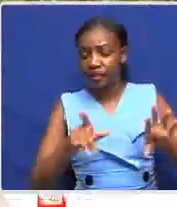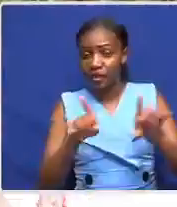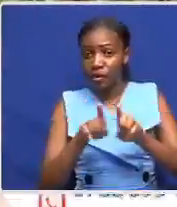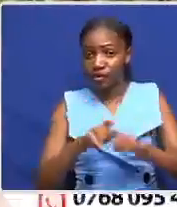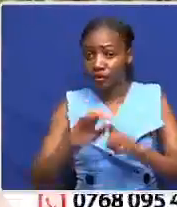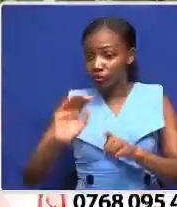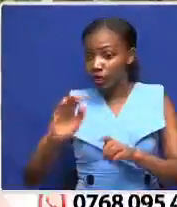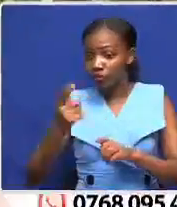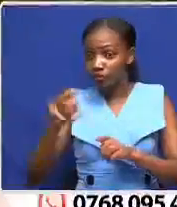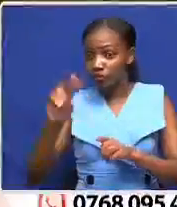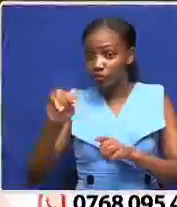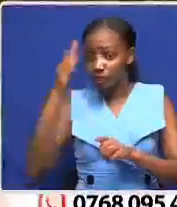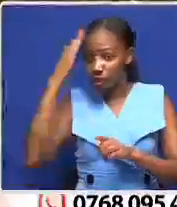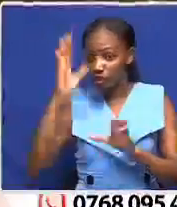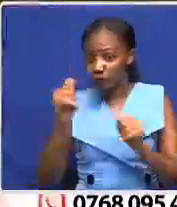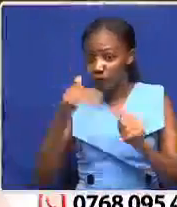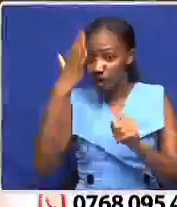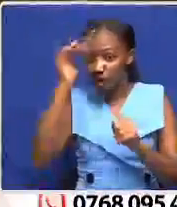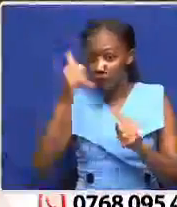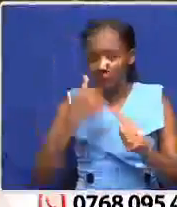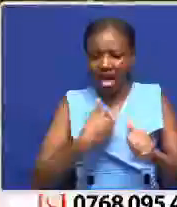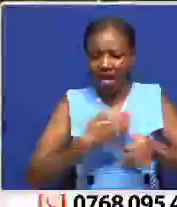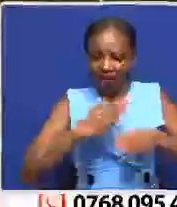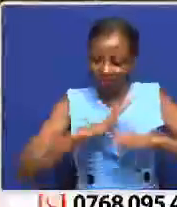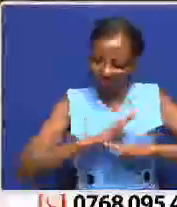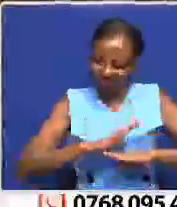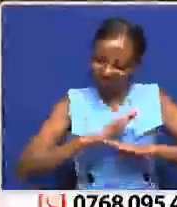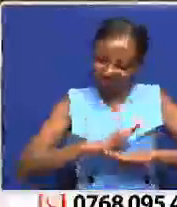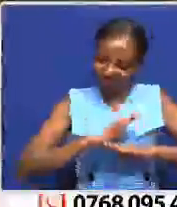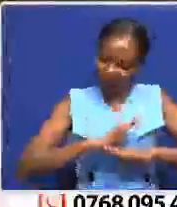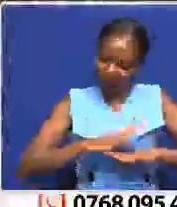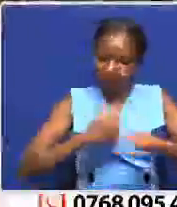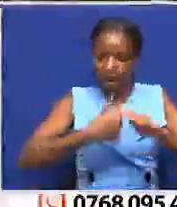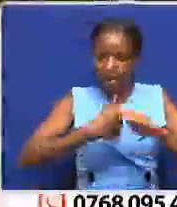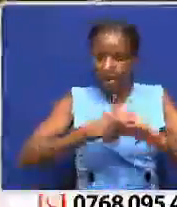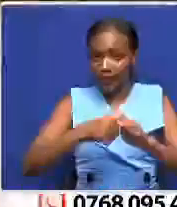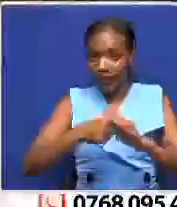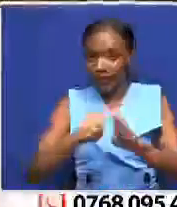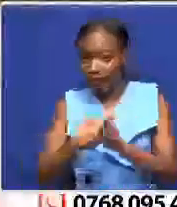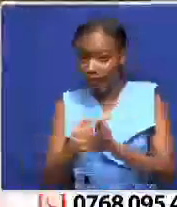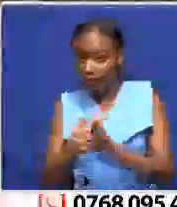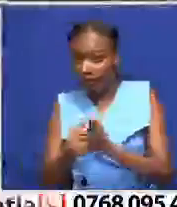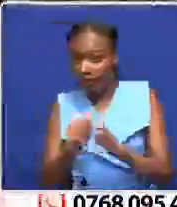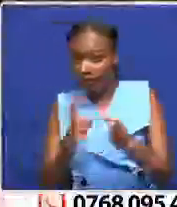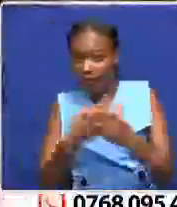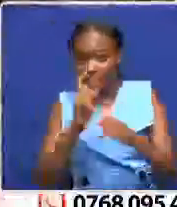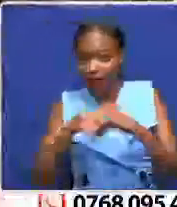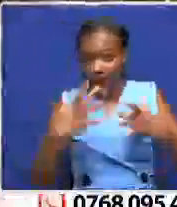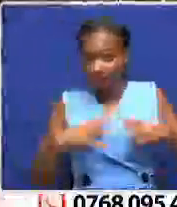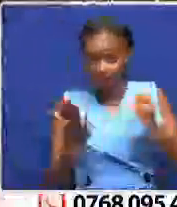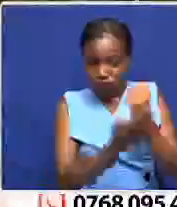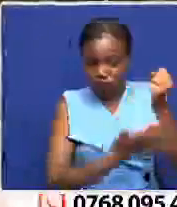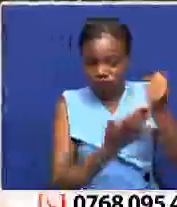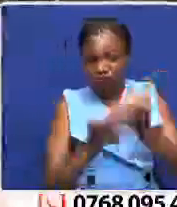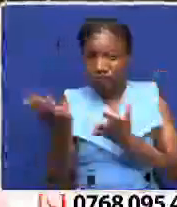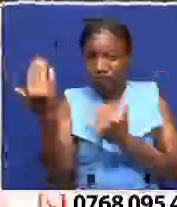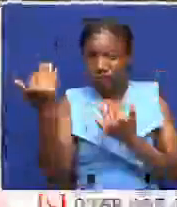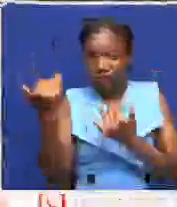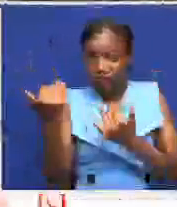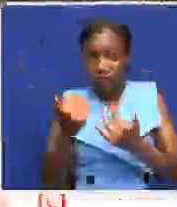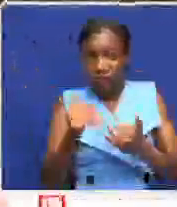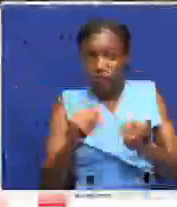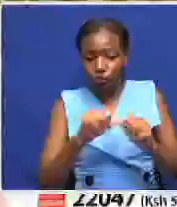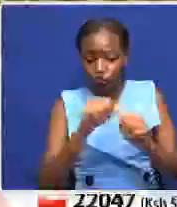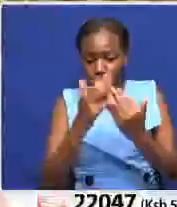Nzoia inafahamika kwa uzalishaji wa zao la mahindi. Hivyo wakulima wanapokumbatia msimu wa mavuno wa zao hilo, wametakiwa kutoyaacha mashamba